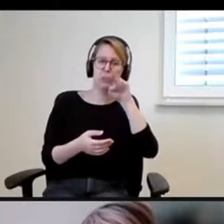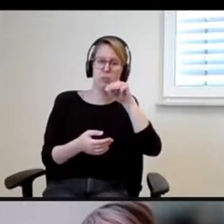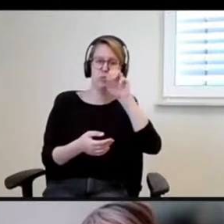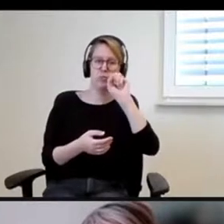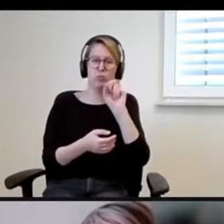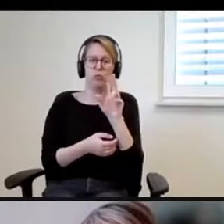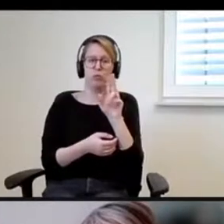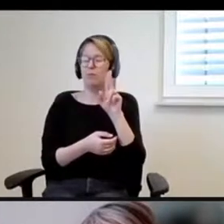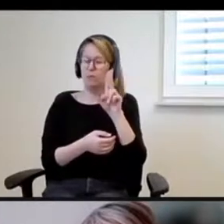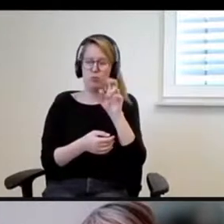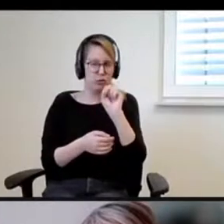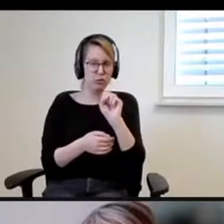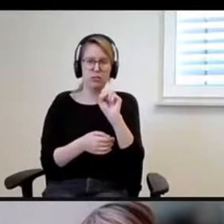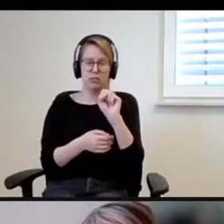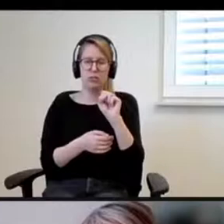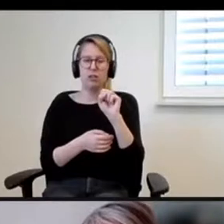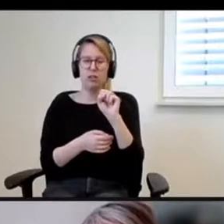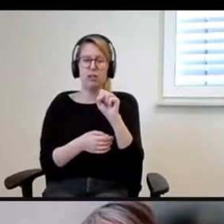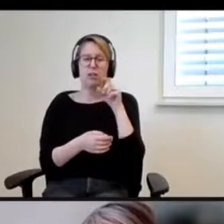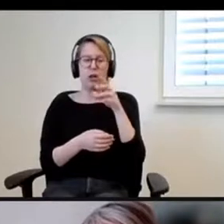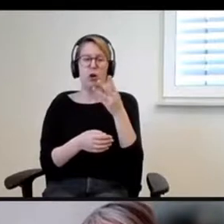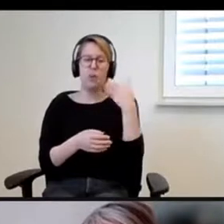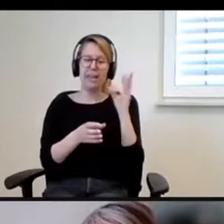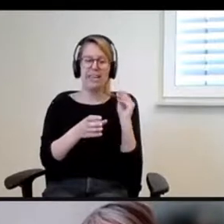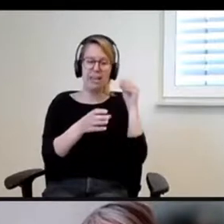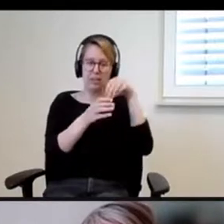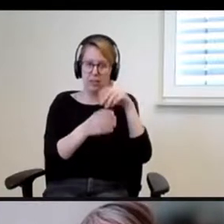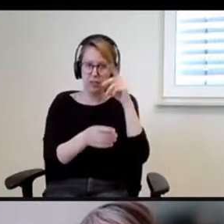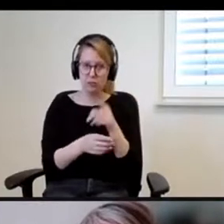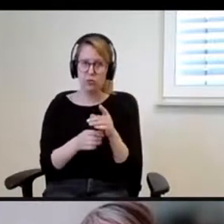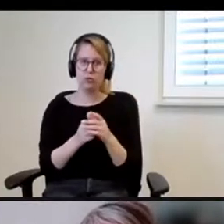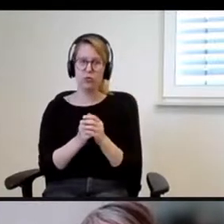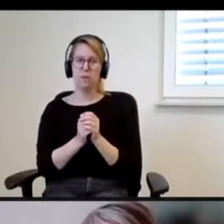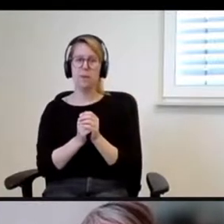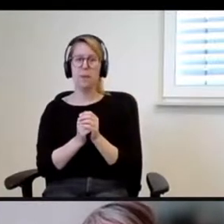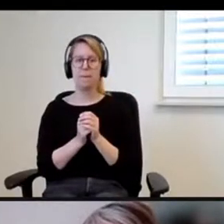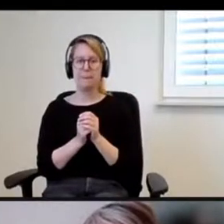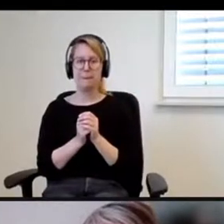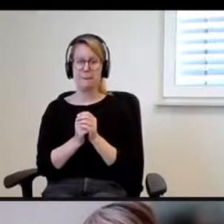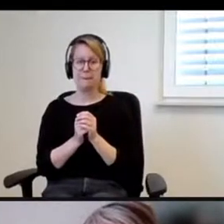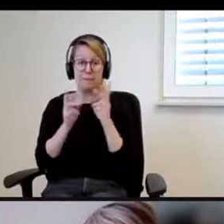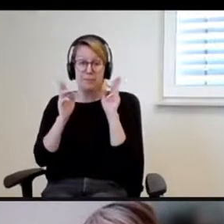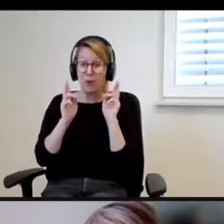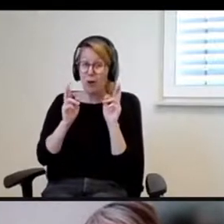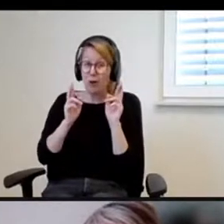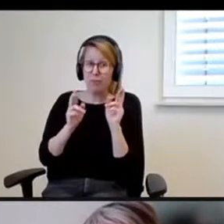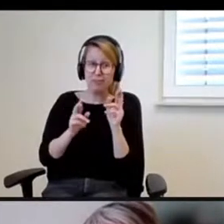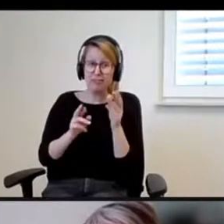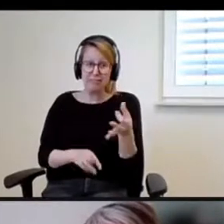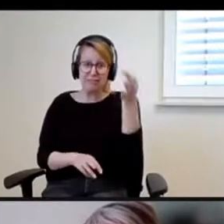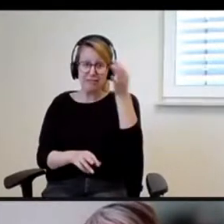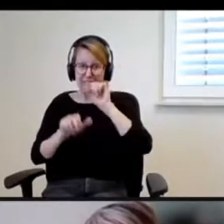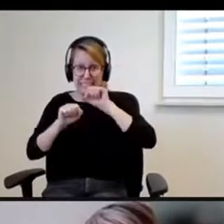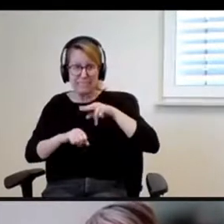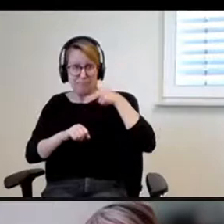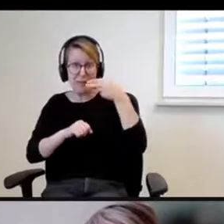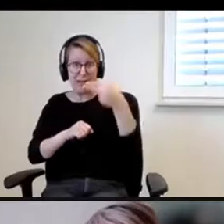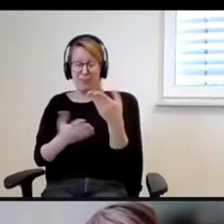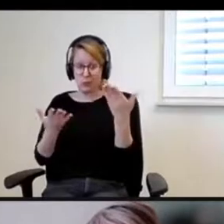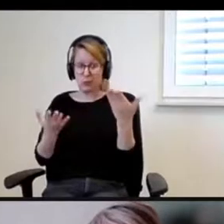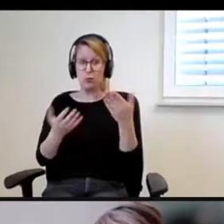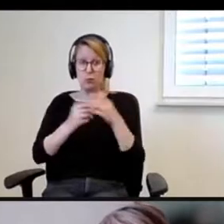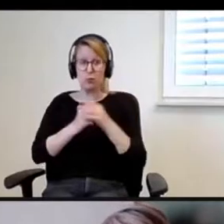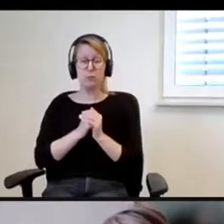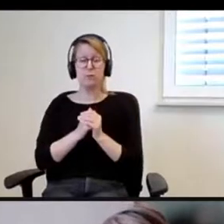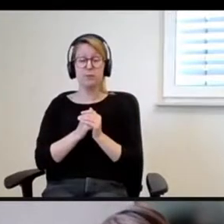inclusif, accessible. J'espère que je réponds ainsi à la, la question de l'intervenant. Donc, je vois